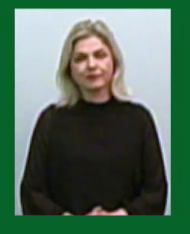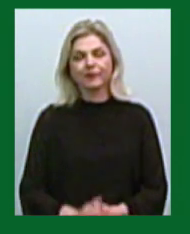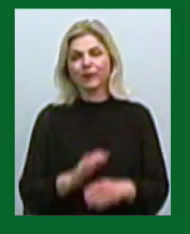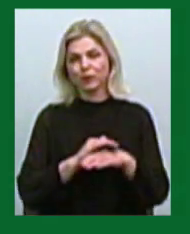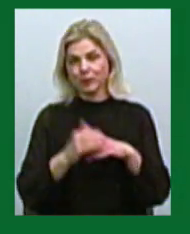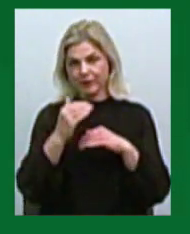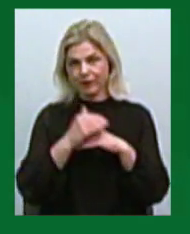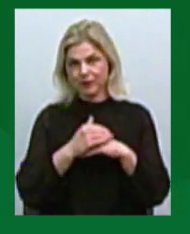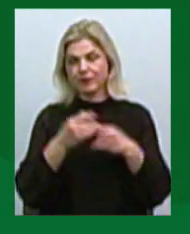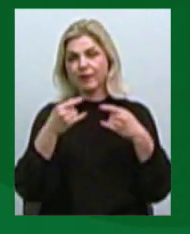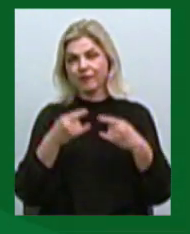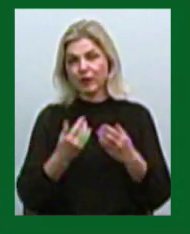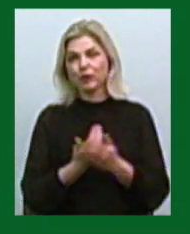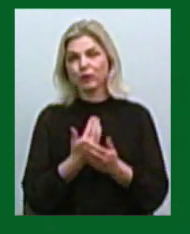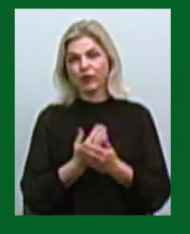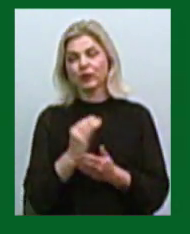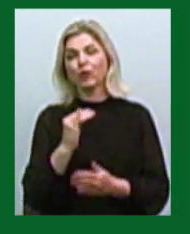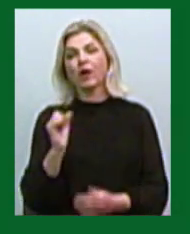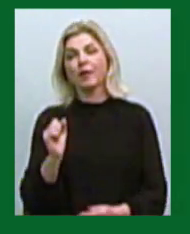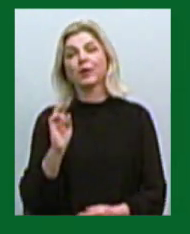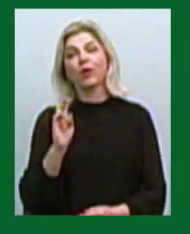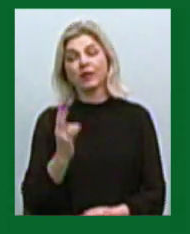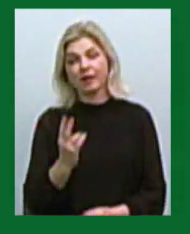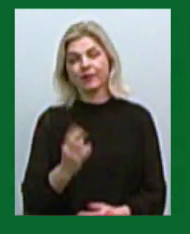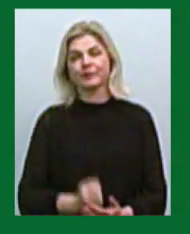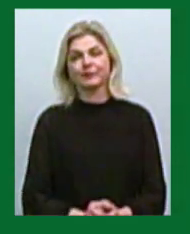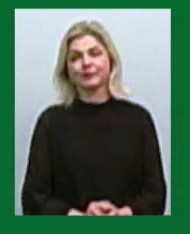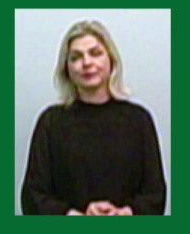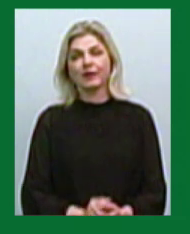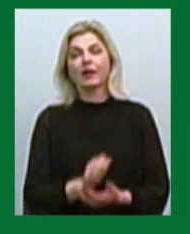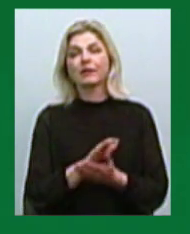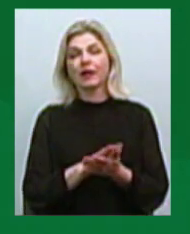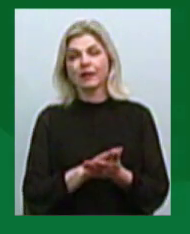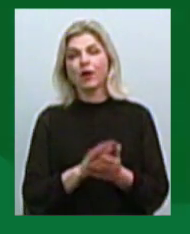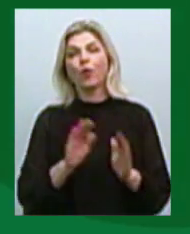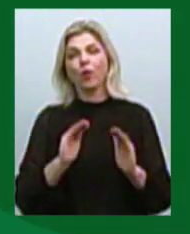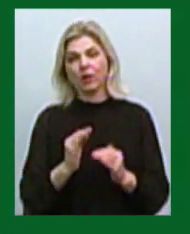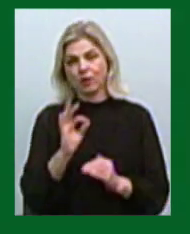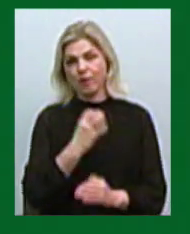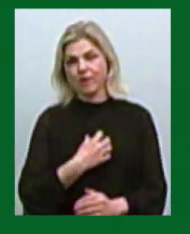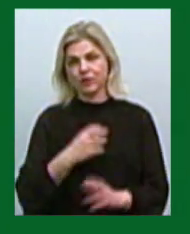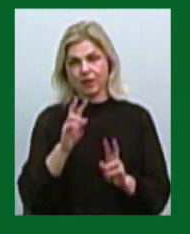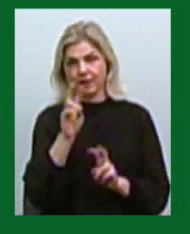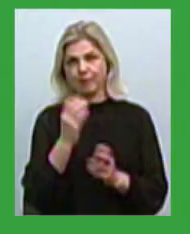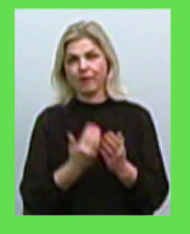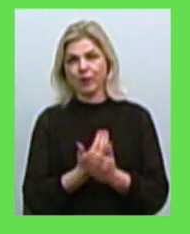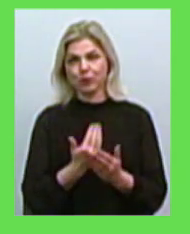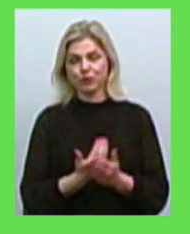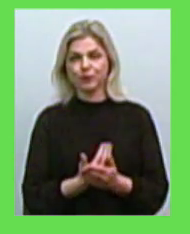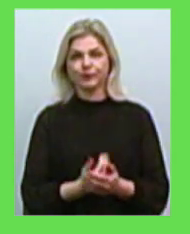Доброго вечора. В ефірі новини на Йо Миколаїв. В студії для вас працює Світлана Кльосова. Далі коротко про головні теми випуску.